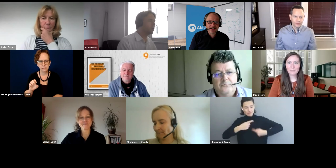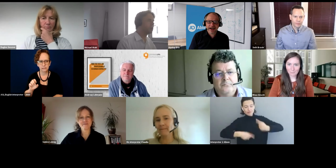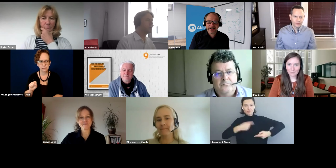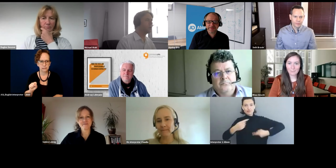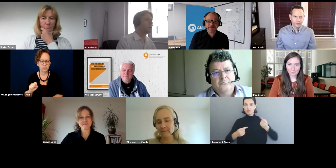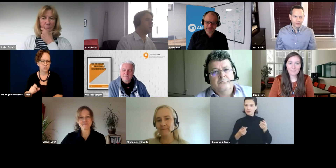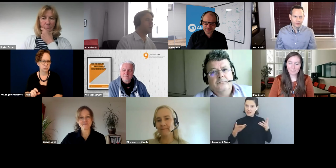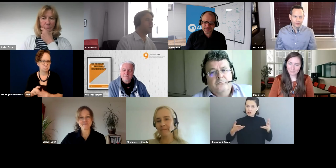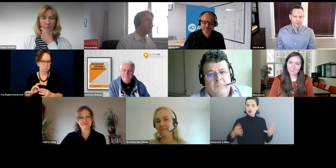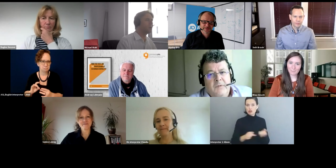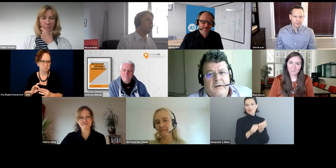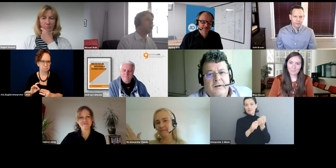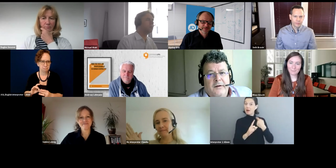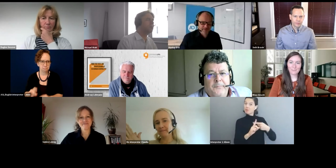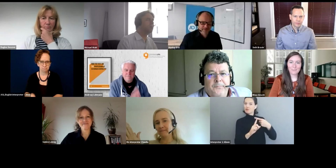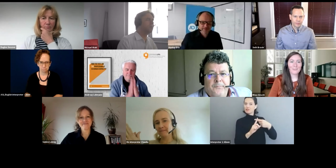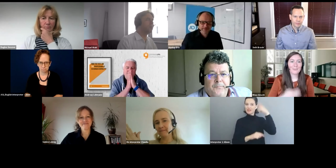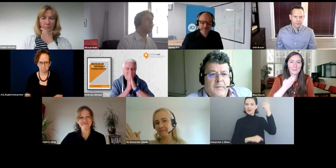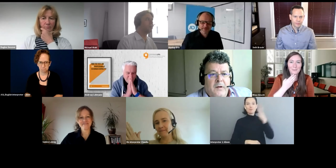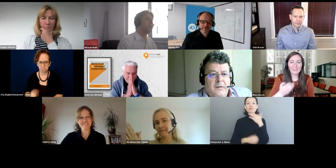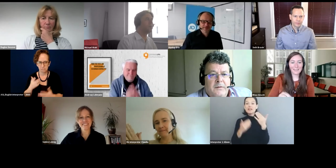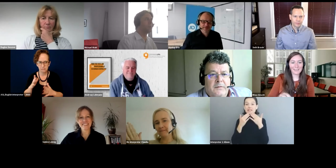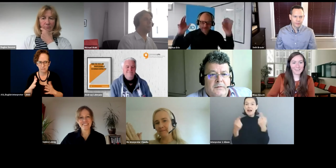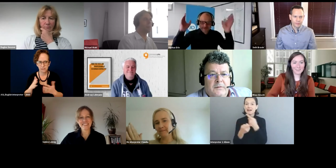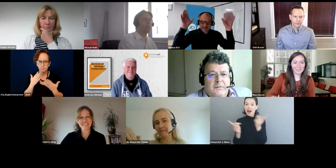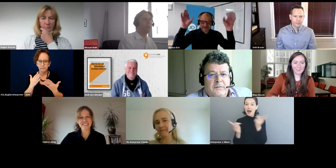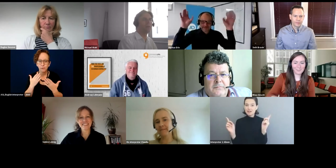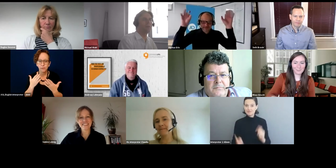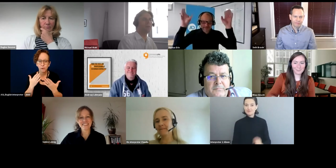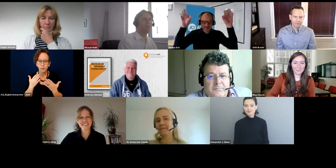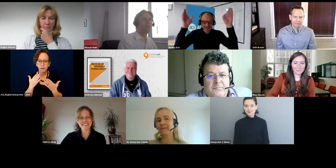Vielen Dank allen. Danke, danke. Vielen Dank.